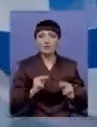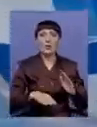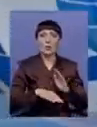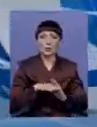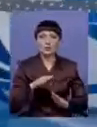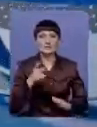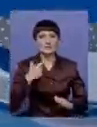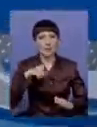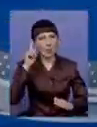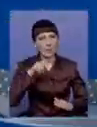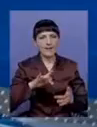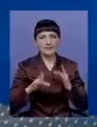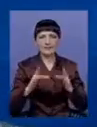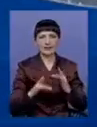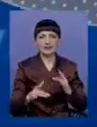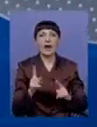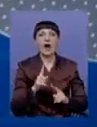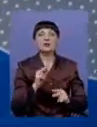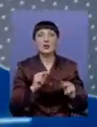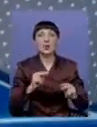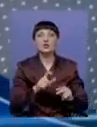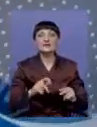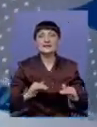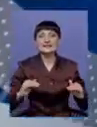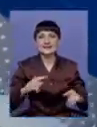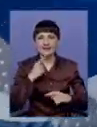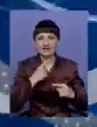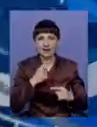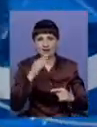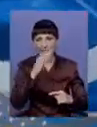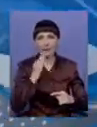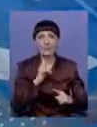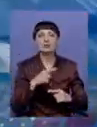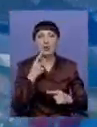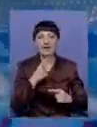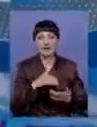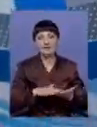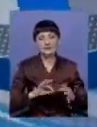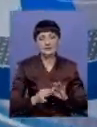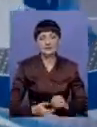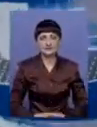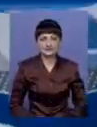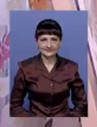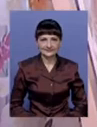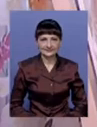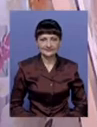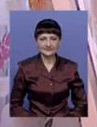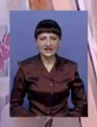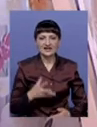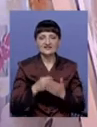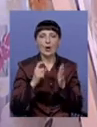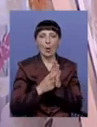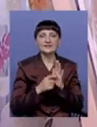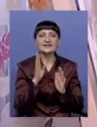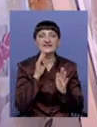в цифровой сфере ну а что говорят сами ученики и их родители давайте узнаем уровень мир дали новое в своей комнате